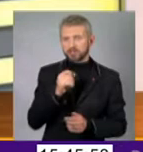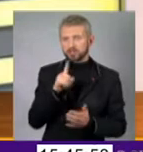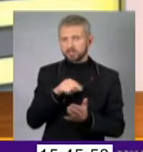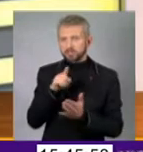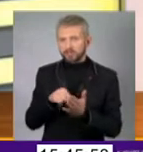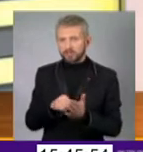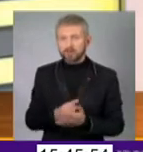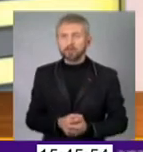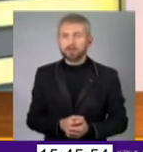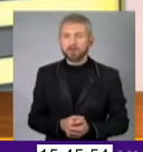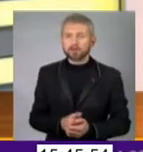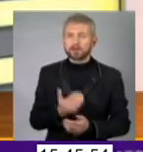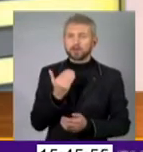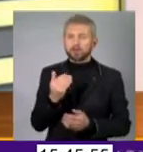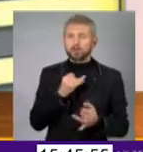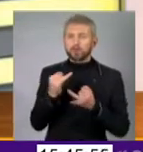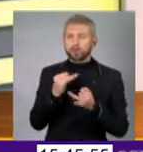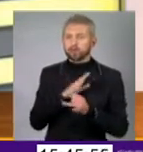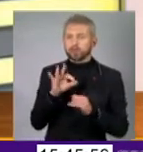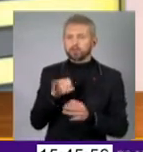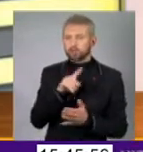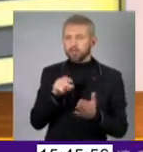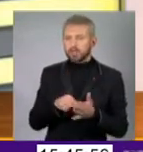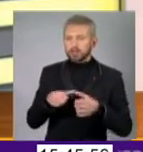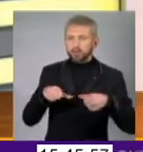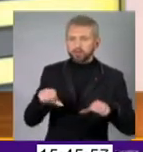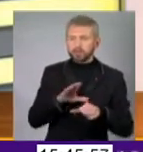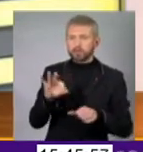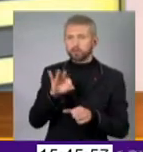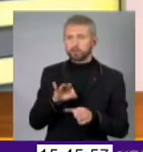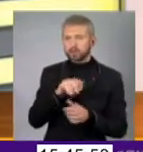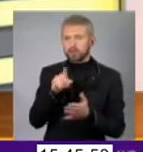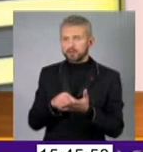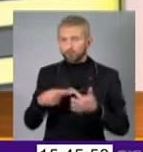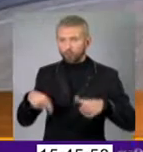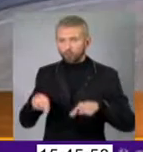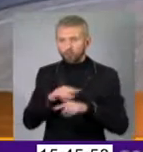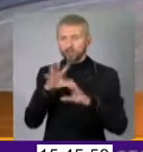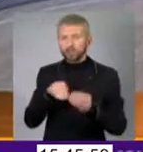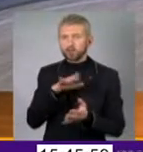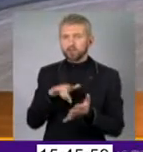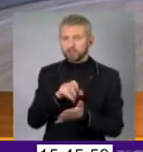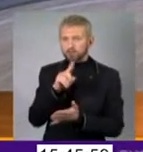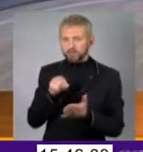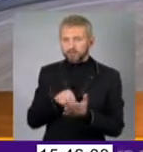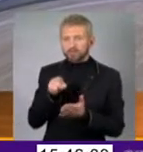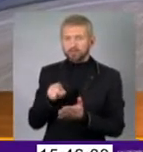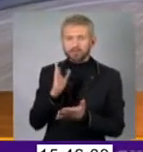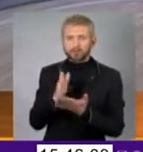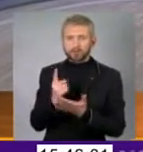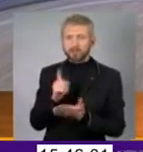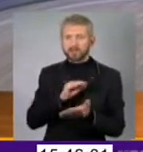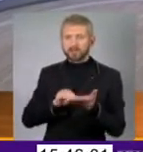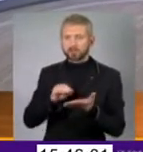запитаннями. А з вами, пане Вадиме, поговоримо не про питання комісії і не про питання округу, а про загальноміське питання. Ви є одним з авторів